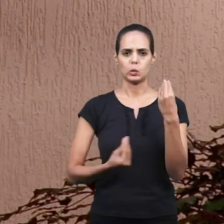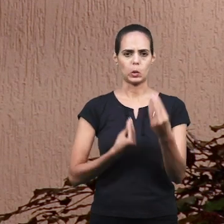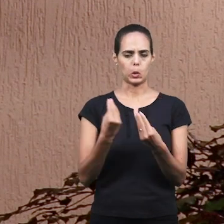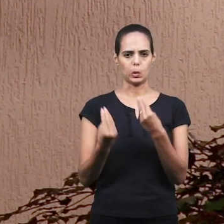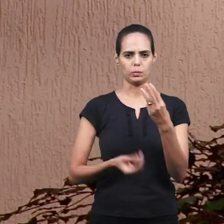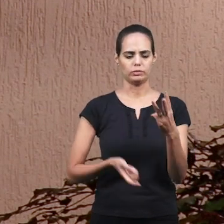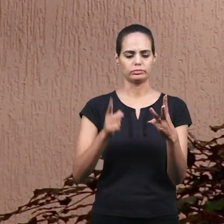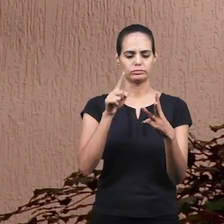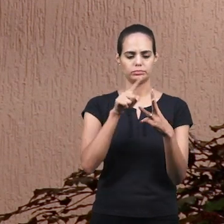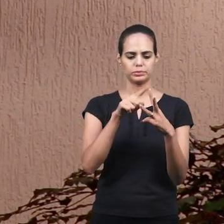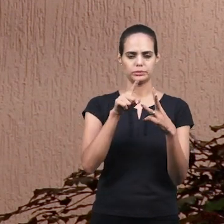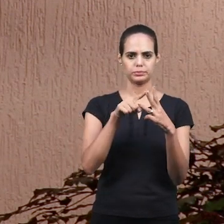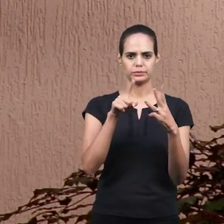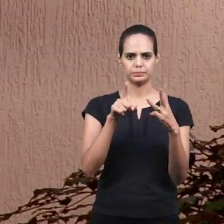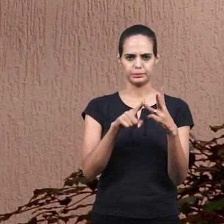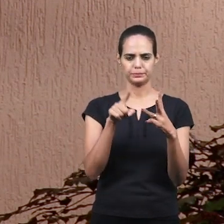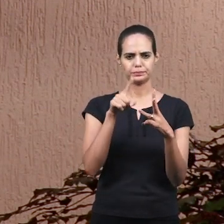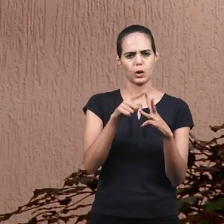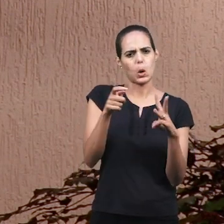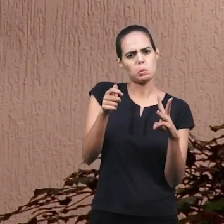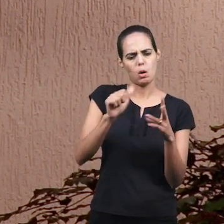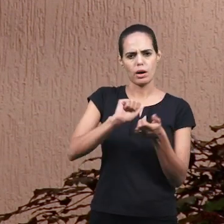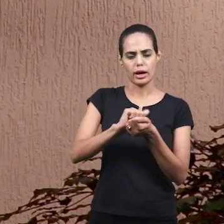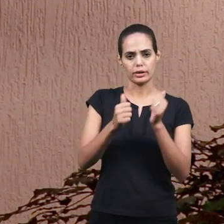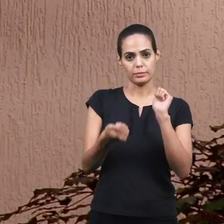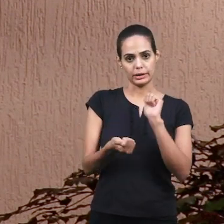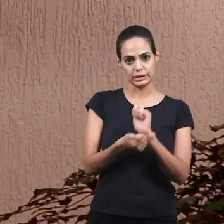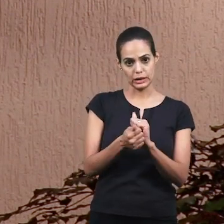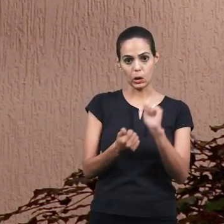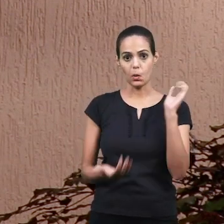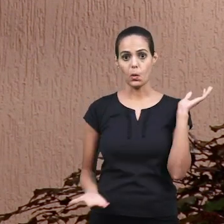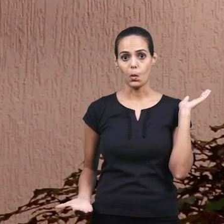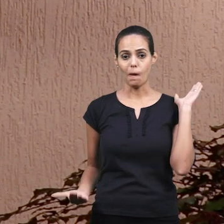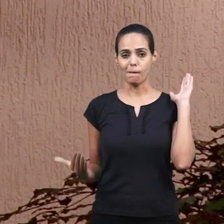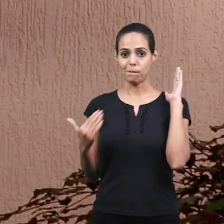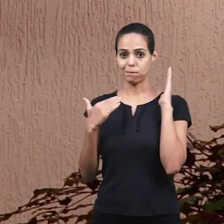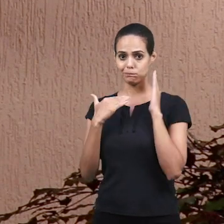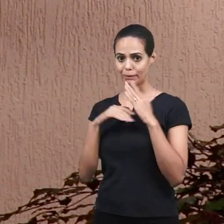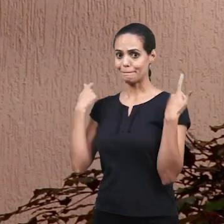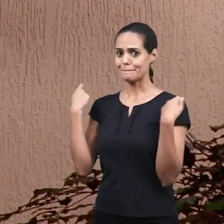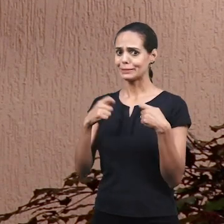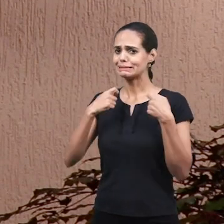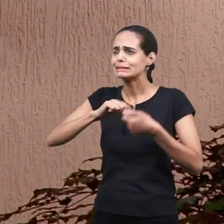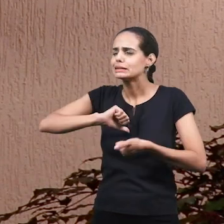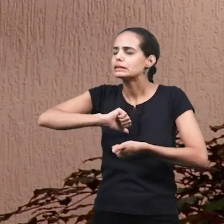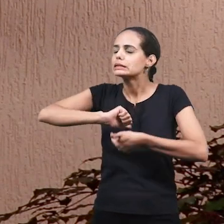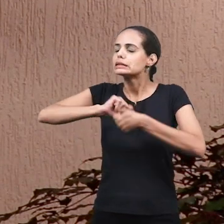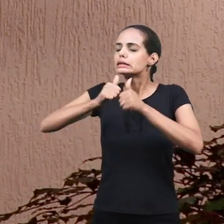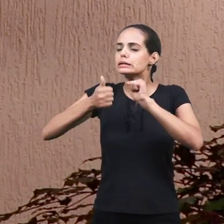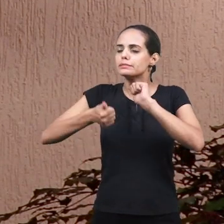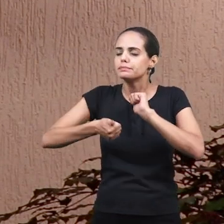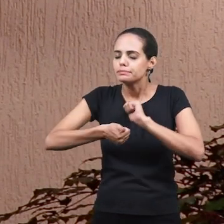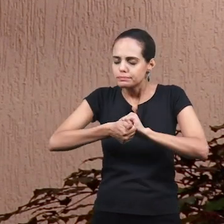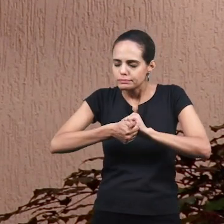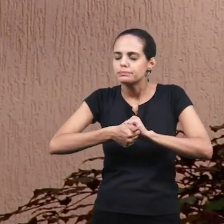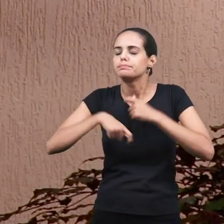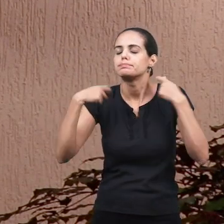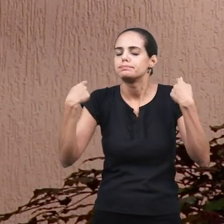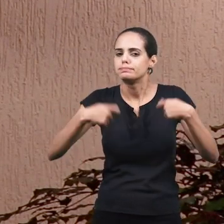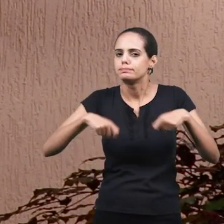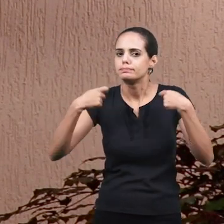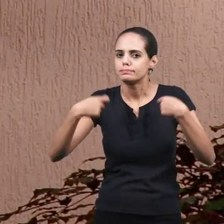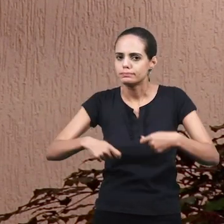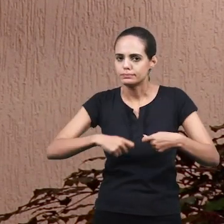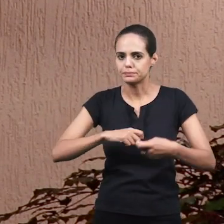niveaux. Le niveau qui a besoin de peu d'adaptation jusqu'au niveau qui a besoin de beaucoup d'adaptation.